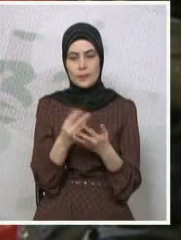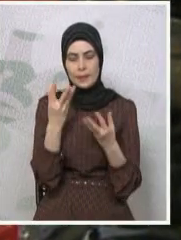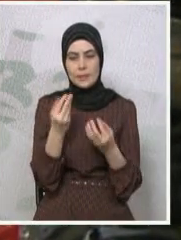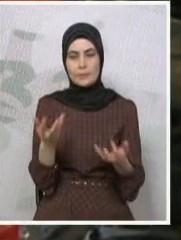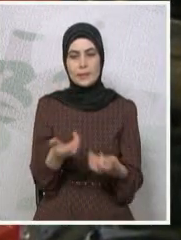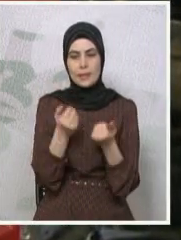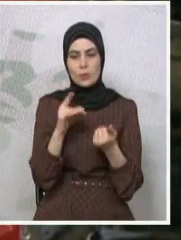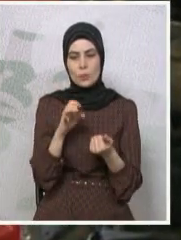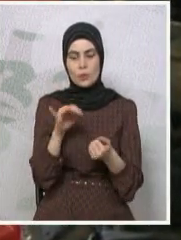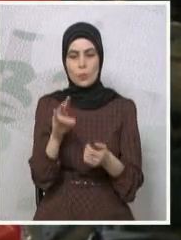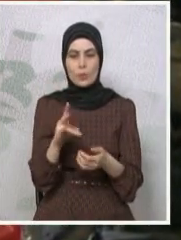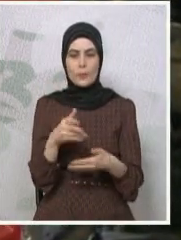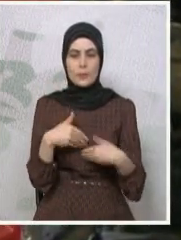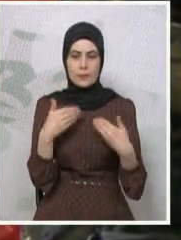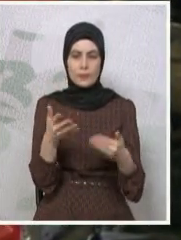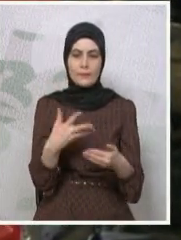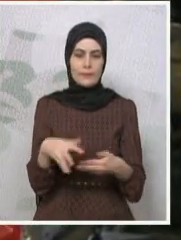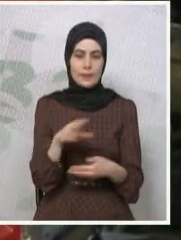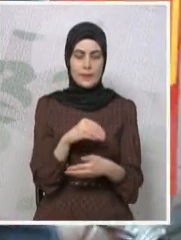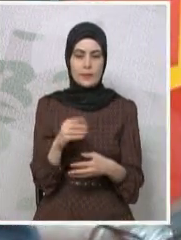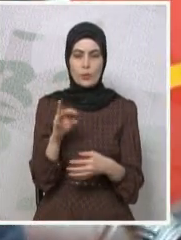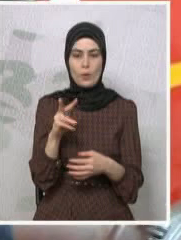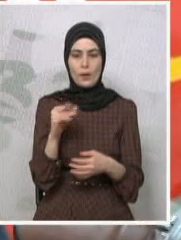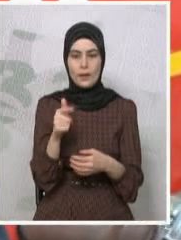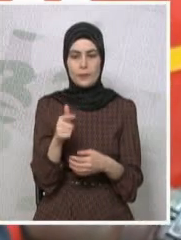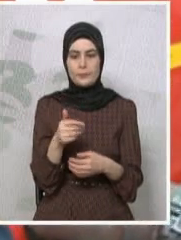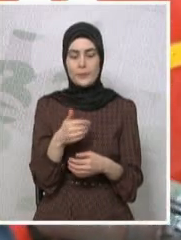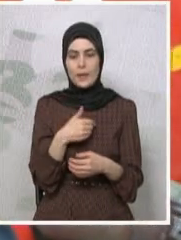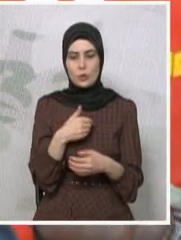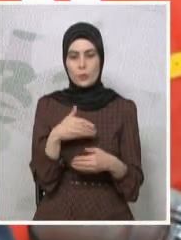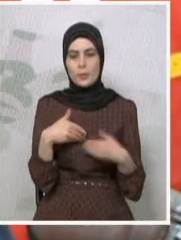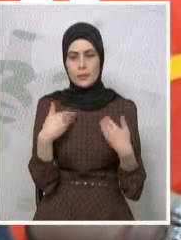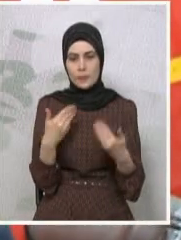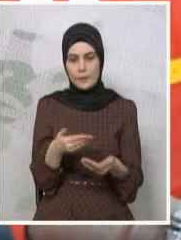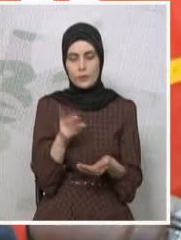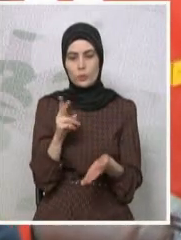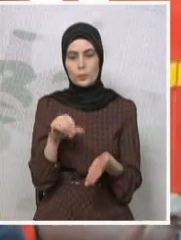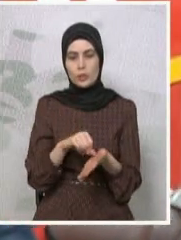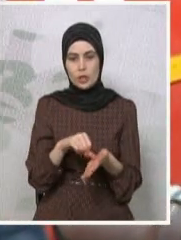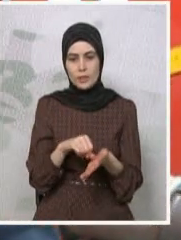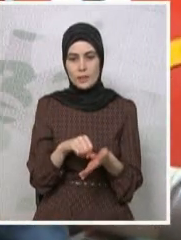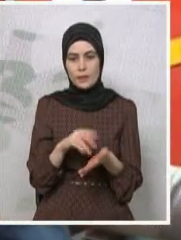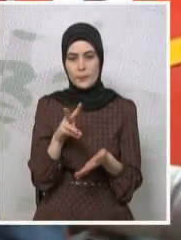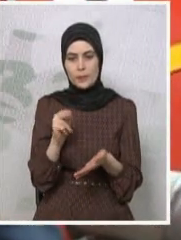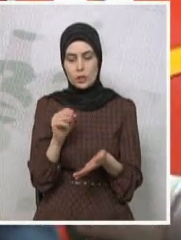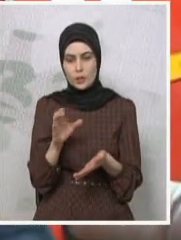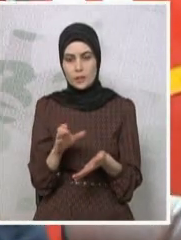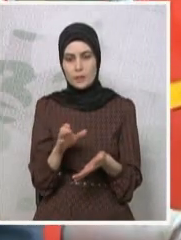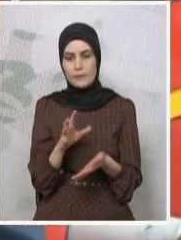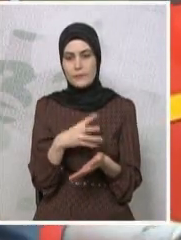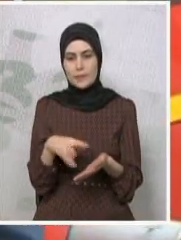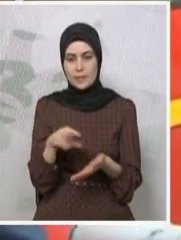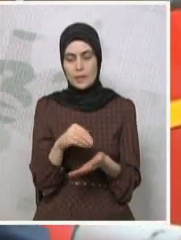спасателя России. Он поздравляет всех своих коллег. Хотелось бы всех, кто причастен в МЧС, всех